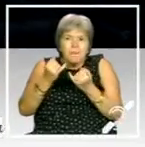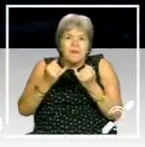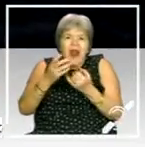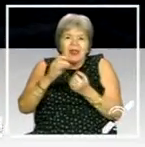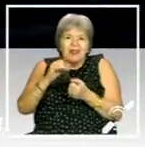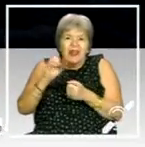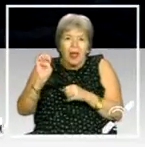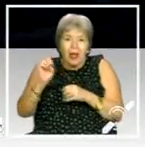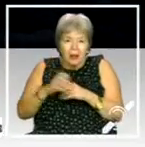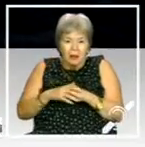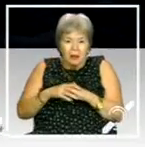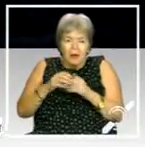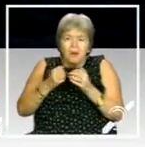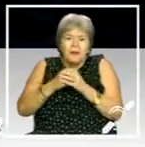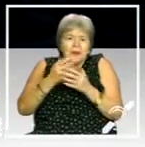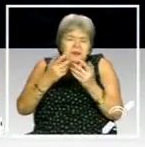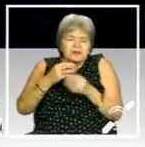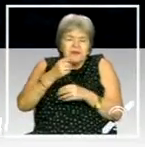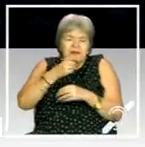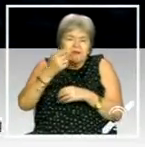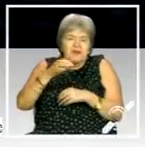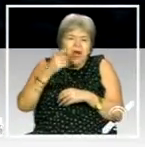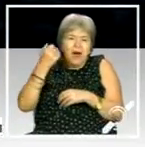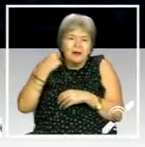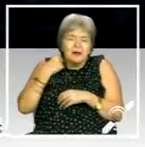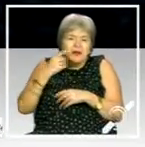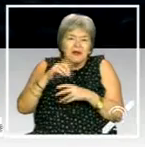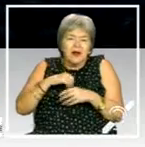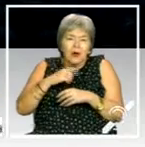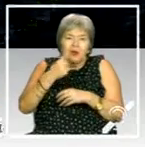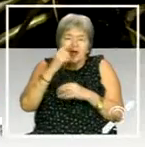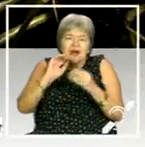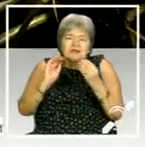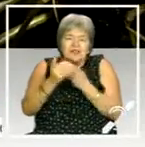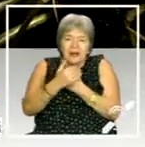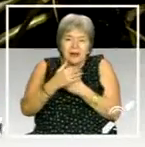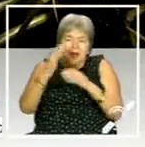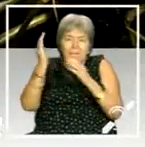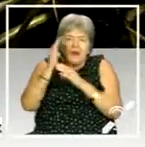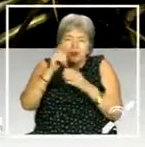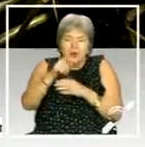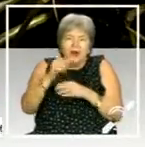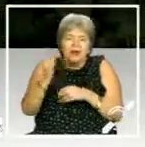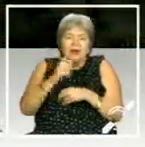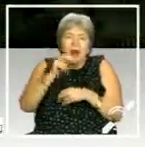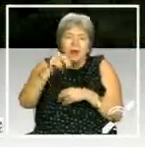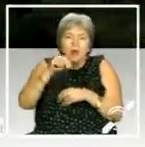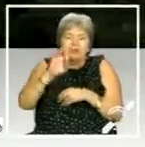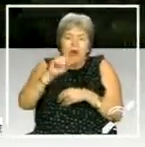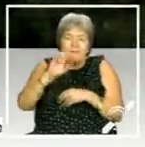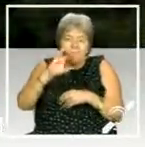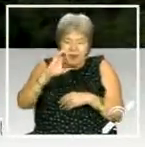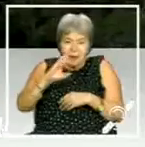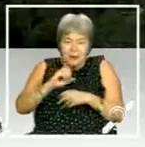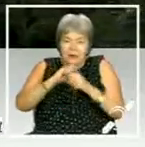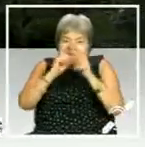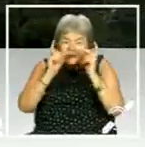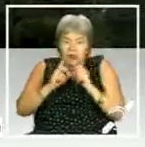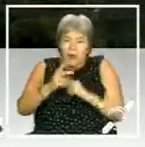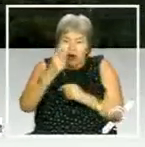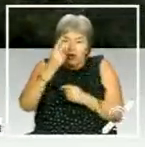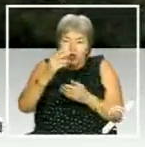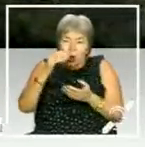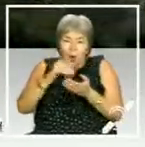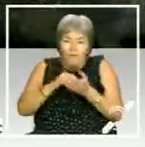Acest paradis era până acum câteva decenii unul secret. Pădurea Mabu din Mozambic a fost descoperită abia în 2004 de